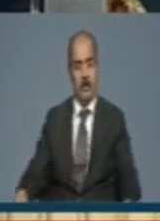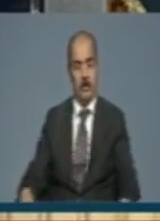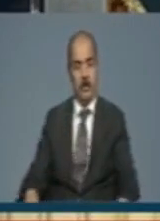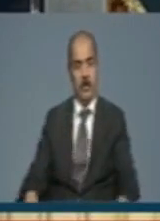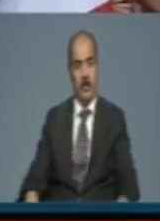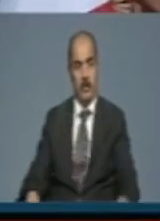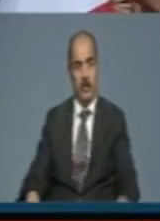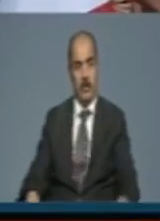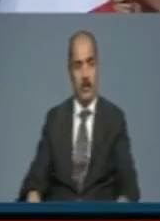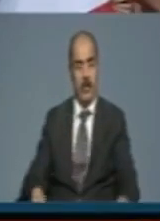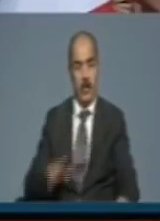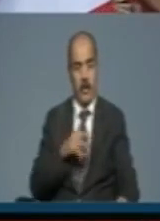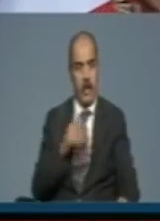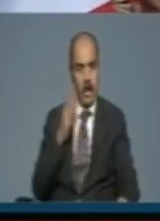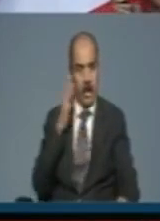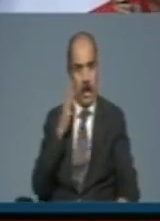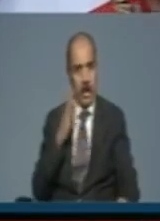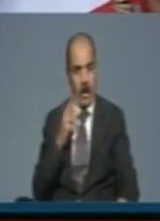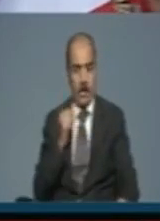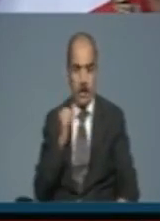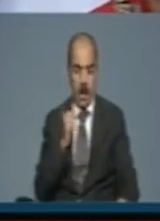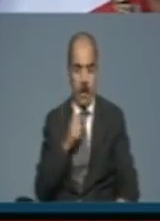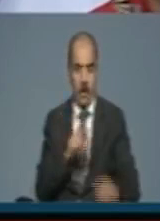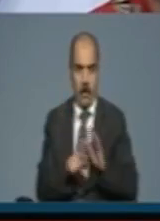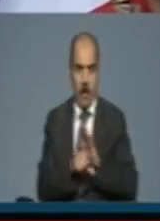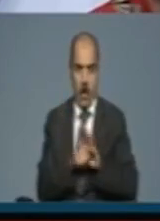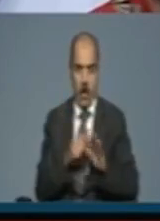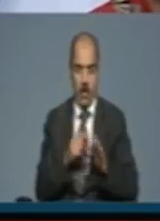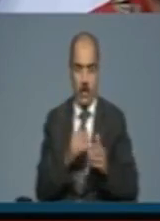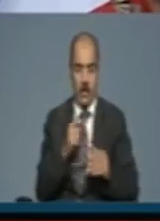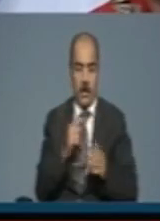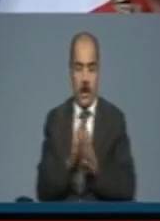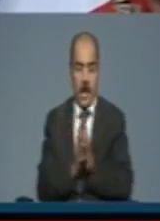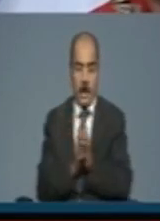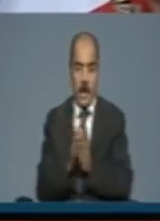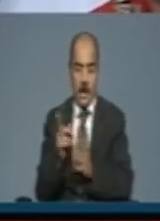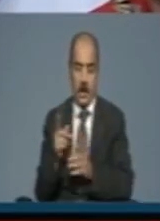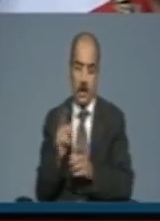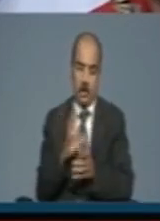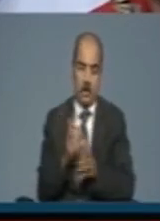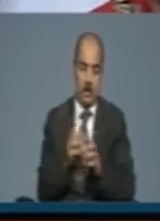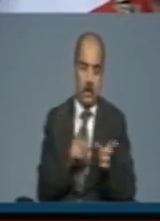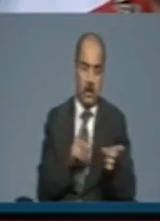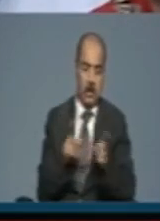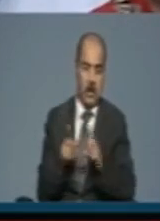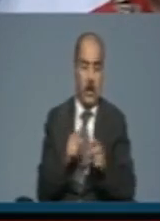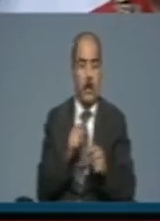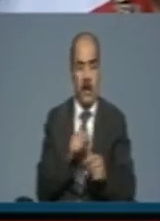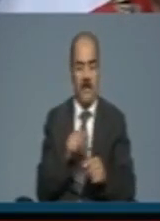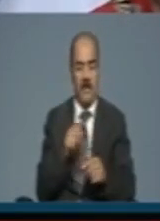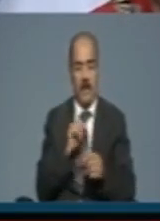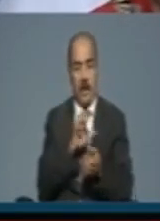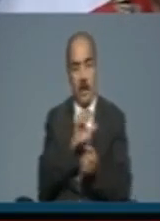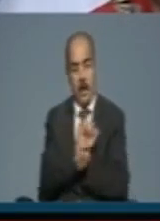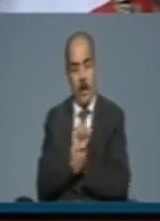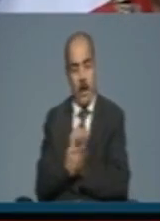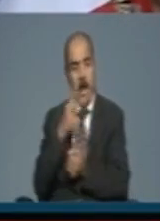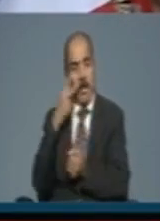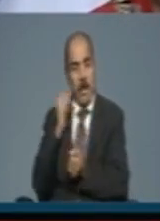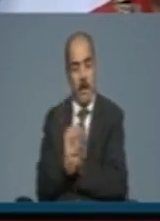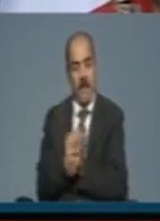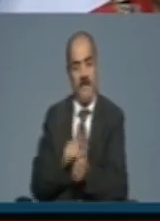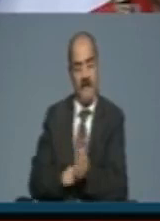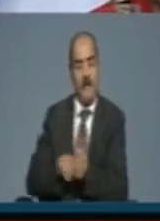نحن قلقين جدا جدا لهذا الموضوع من ناحية حماس، وتعرفون أيضا أن يوجد بعض الرهائن الإيطالية